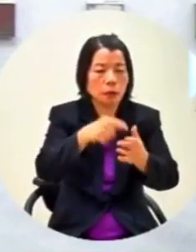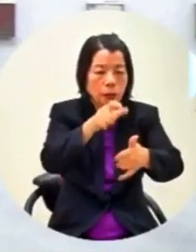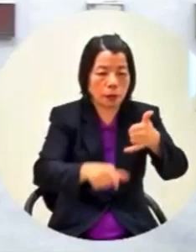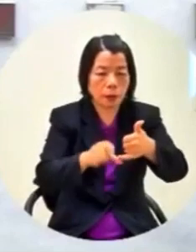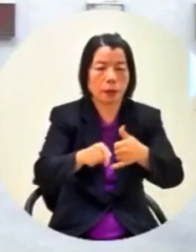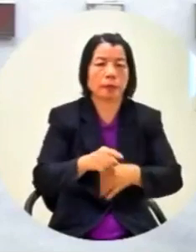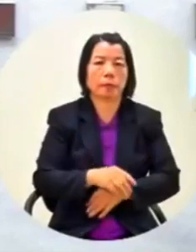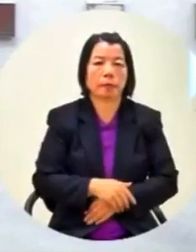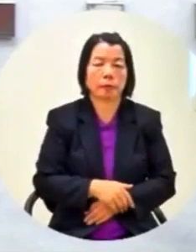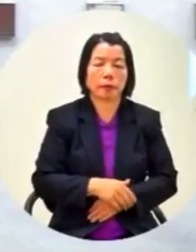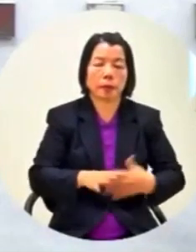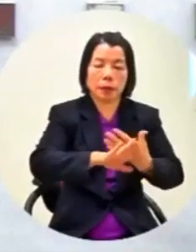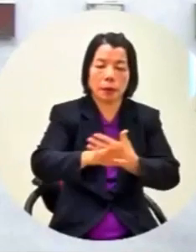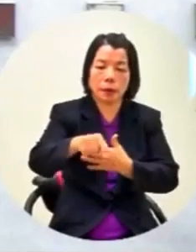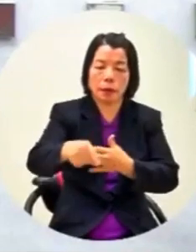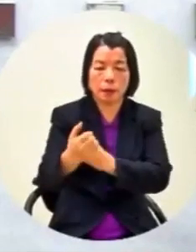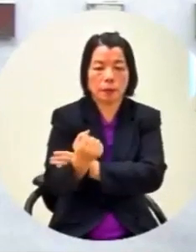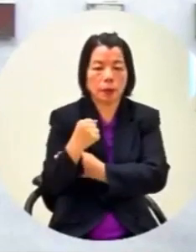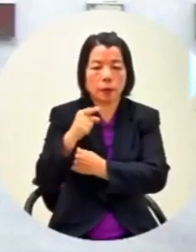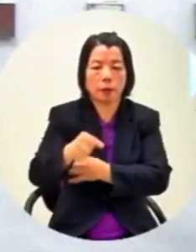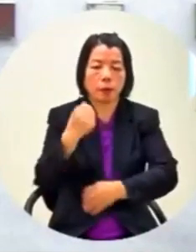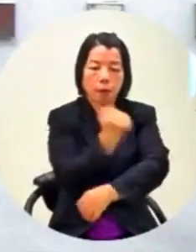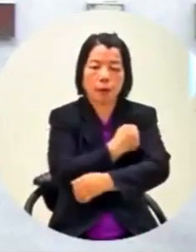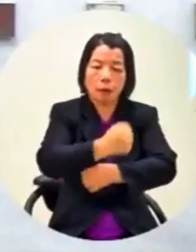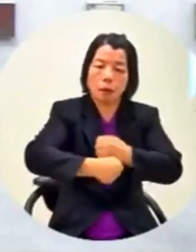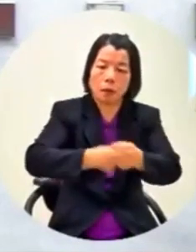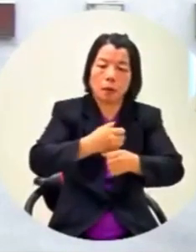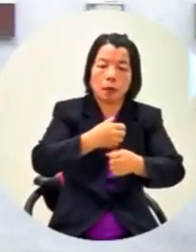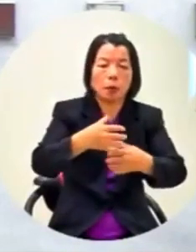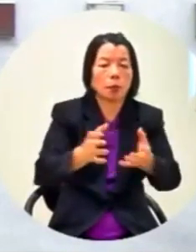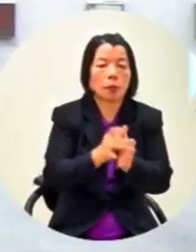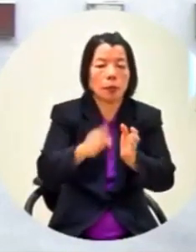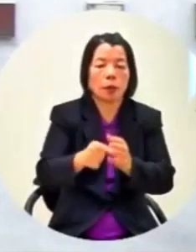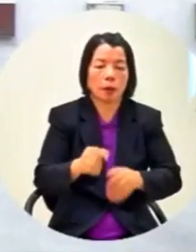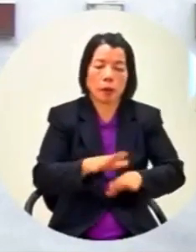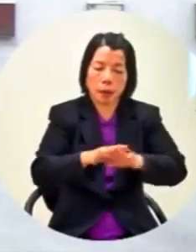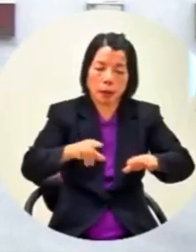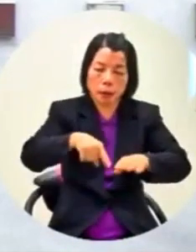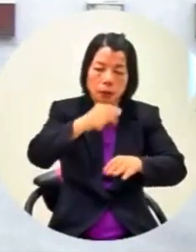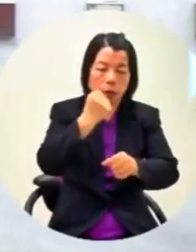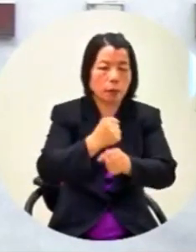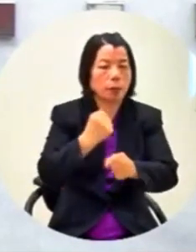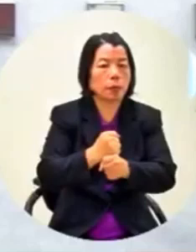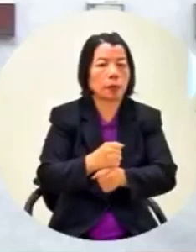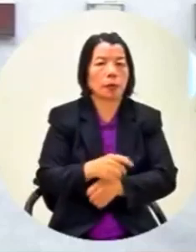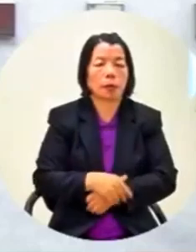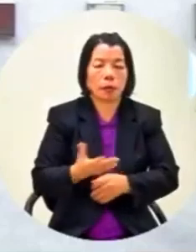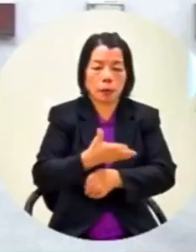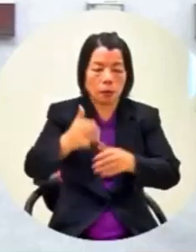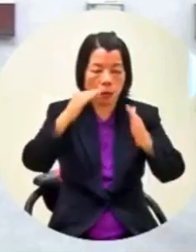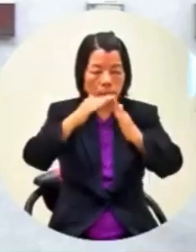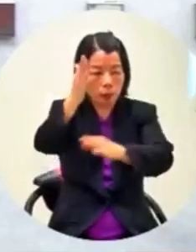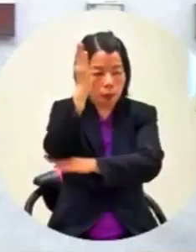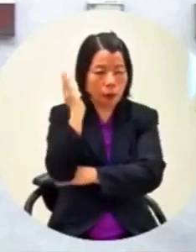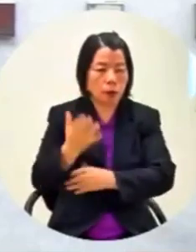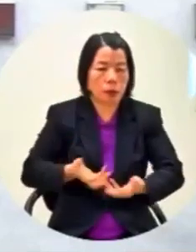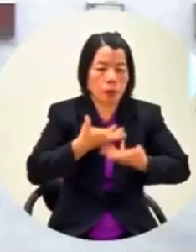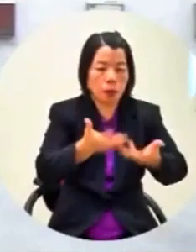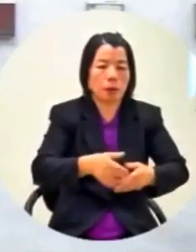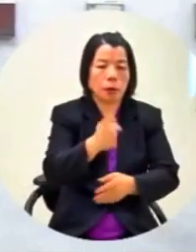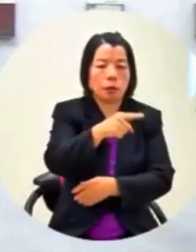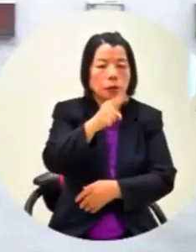外积极争取劳动部安心及时上工计划，由市政府提供